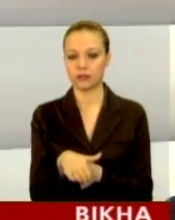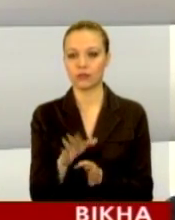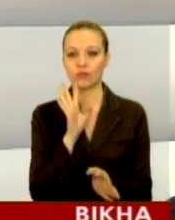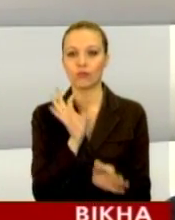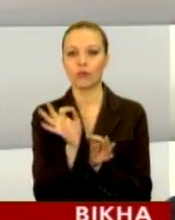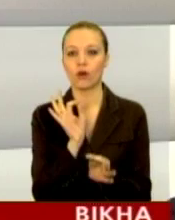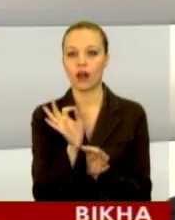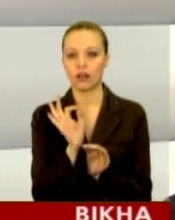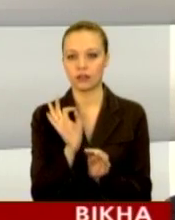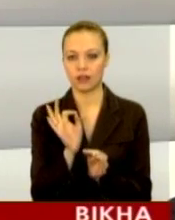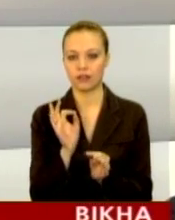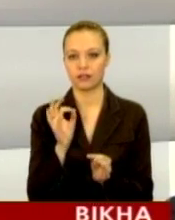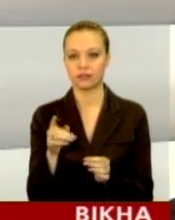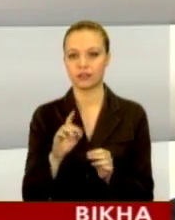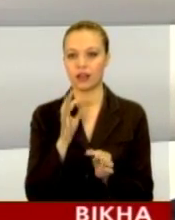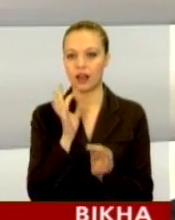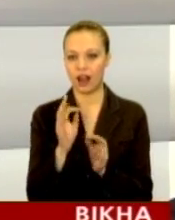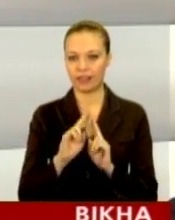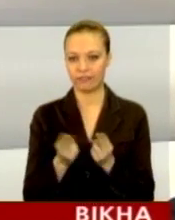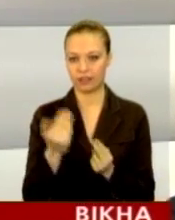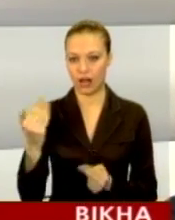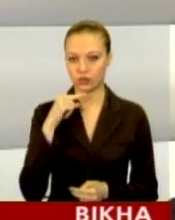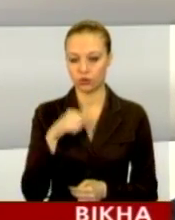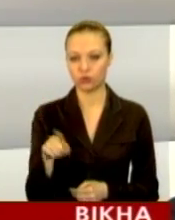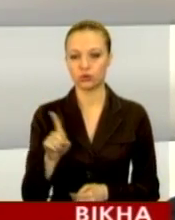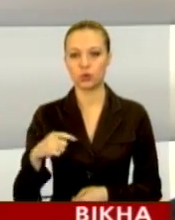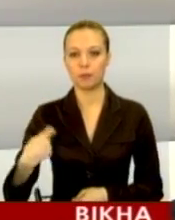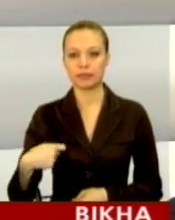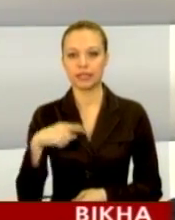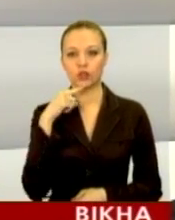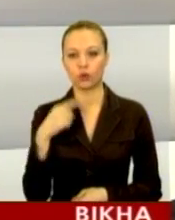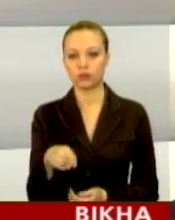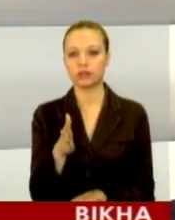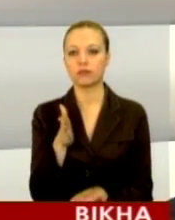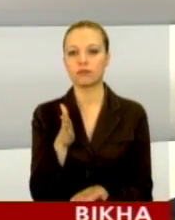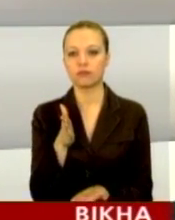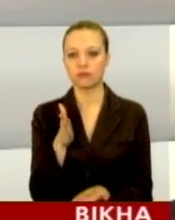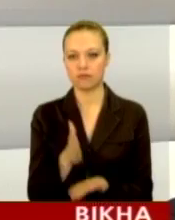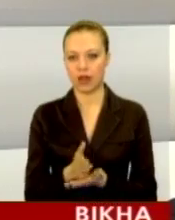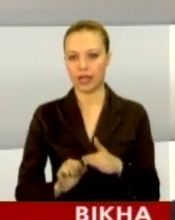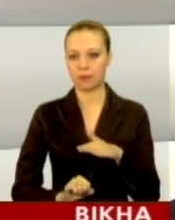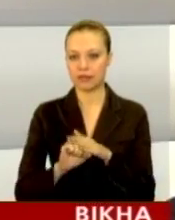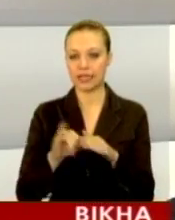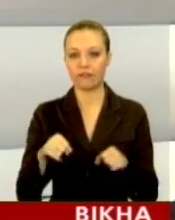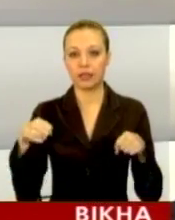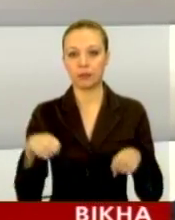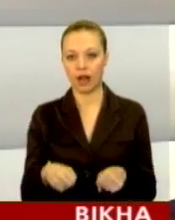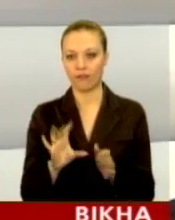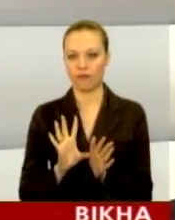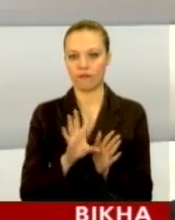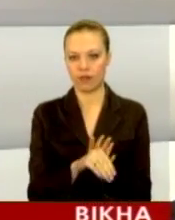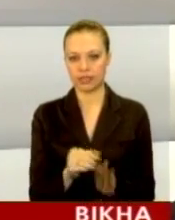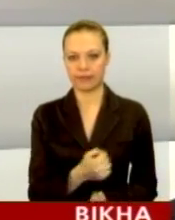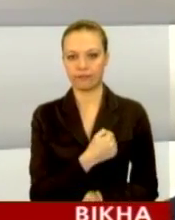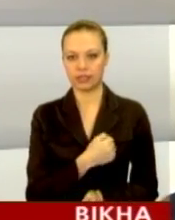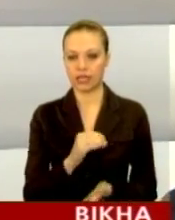порада Ради Федерації Росії, що президент Росії має підстави і право ввести